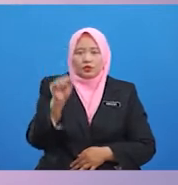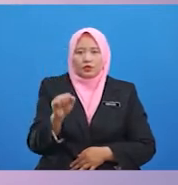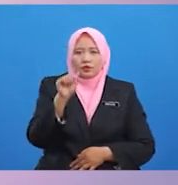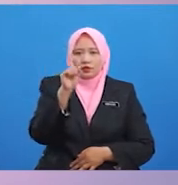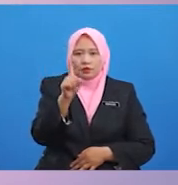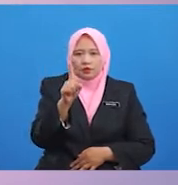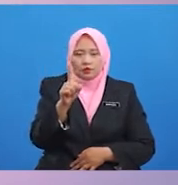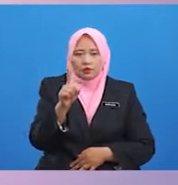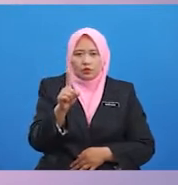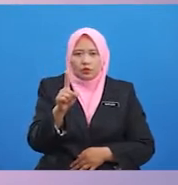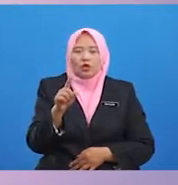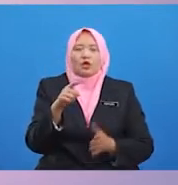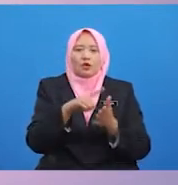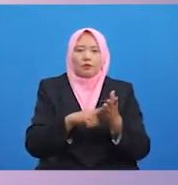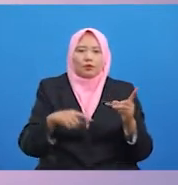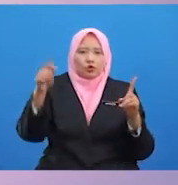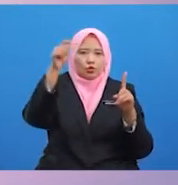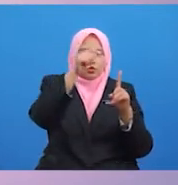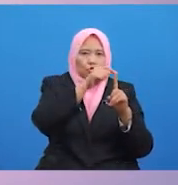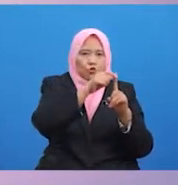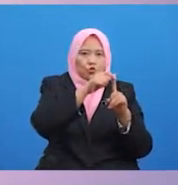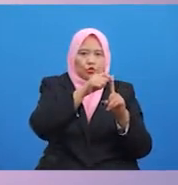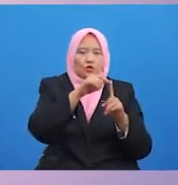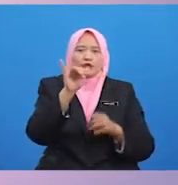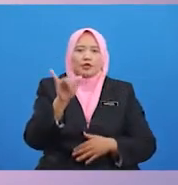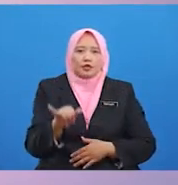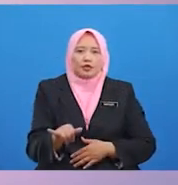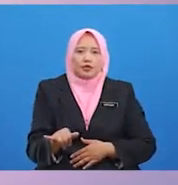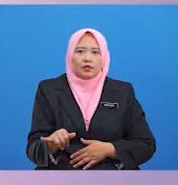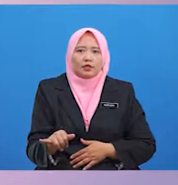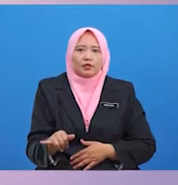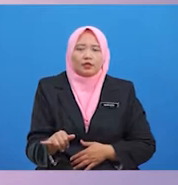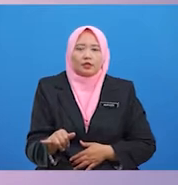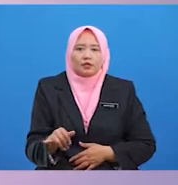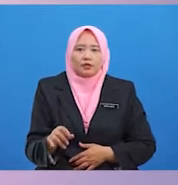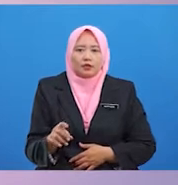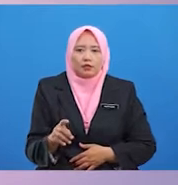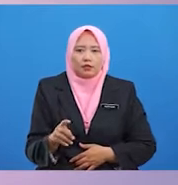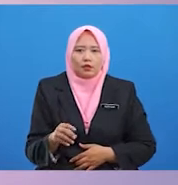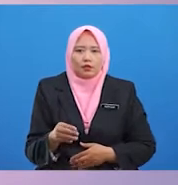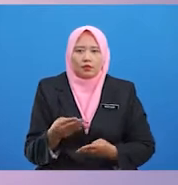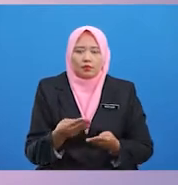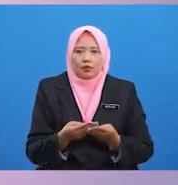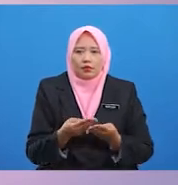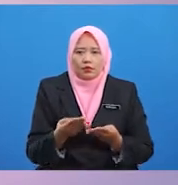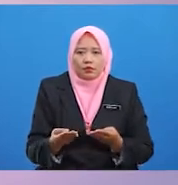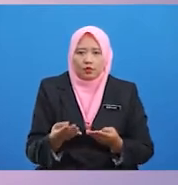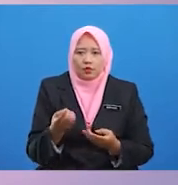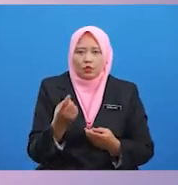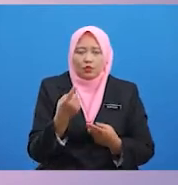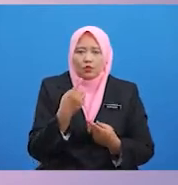apakah tujuan utama langkah yang dilaksanakan oleh pihak kerajaan di negara